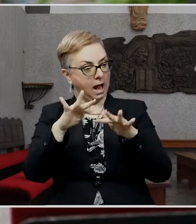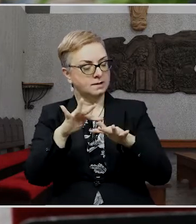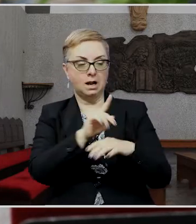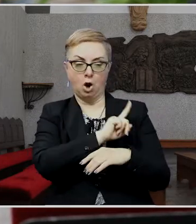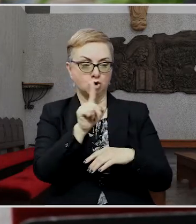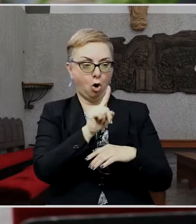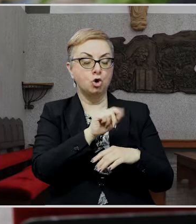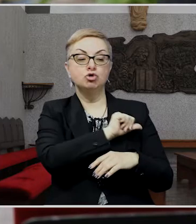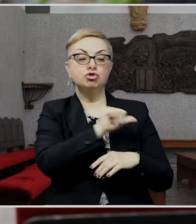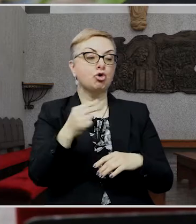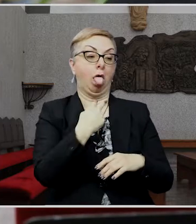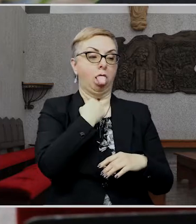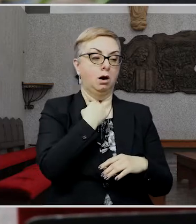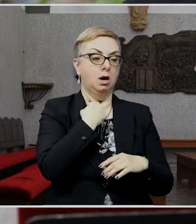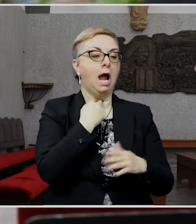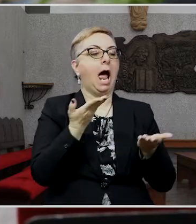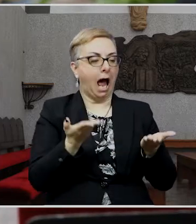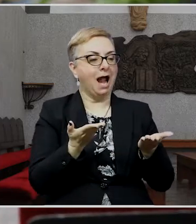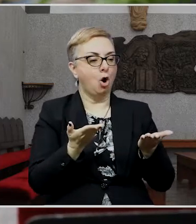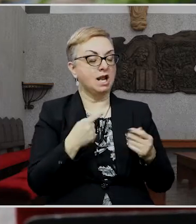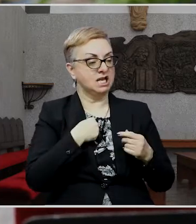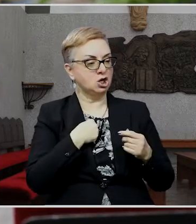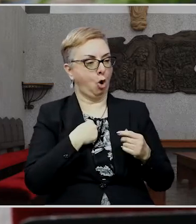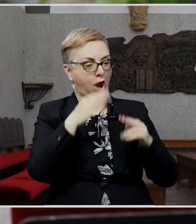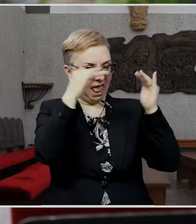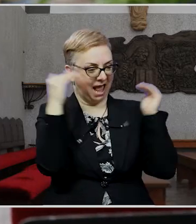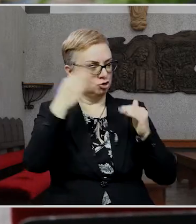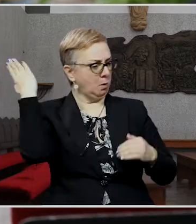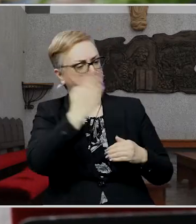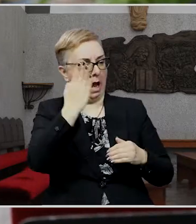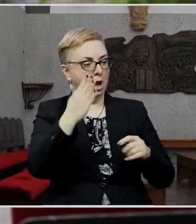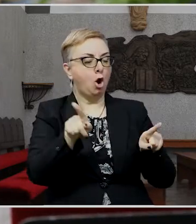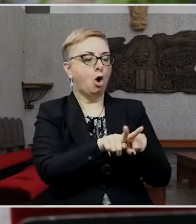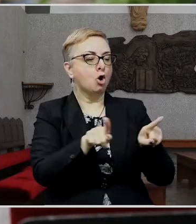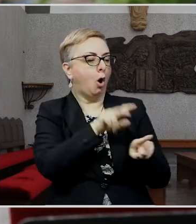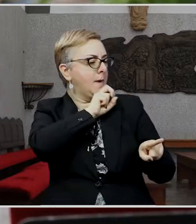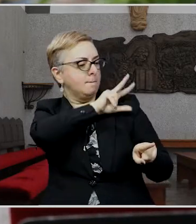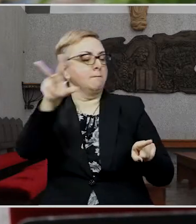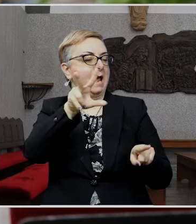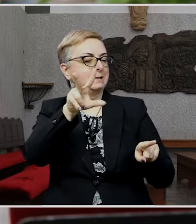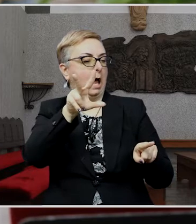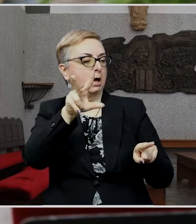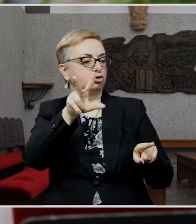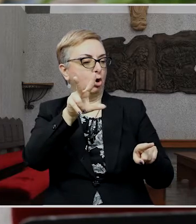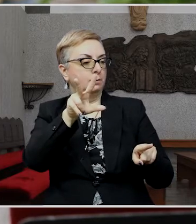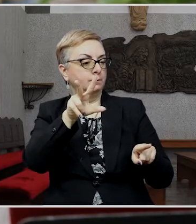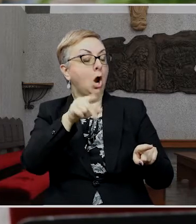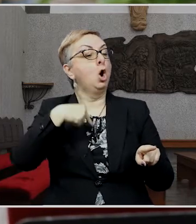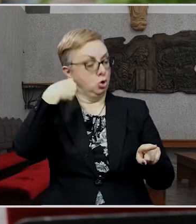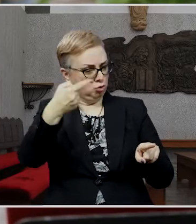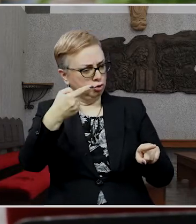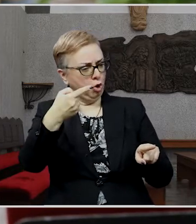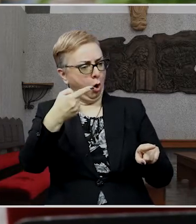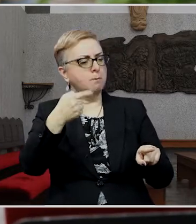allora stenderò la mia mano e colpirò l'egitto con ogni prodigio che farò in mezzo adesso dopo